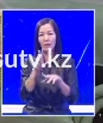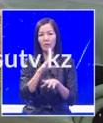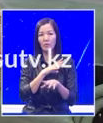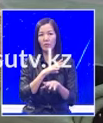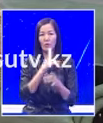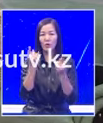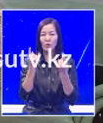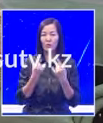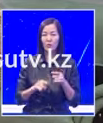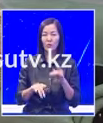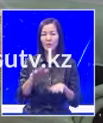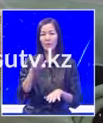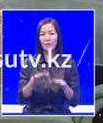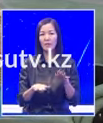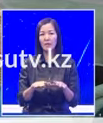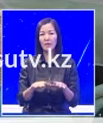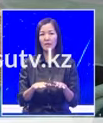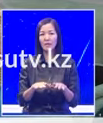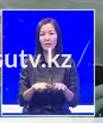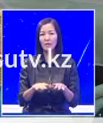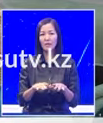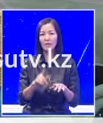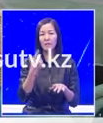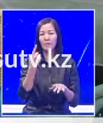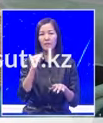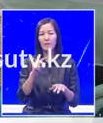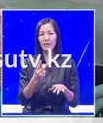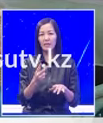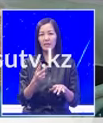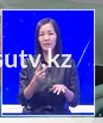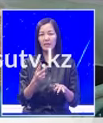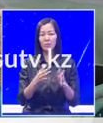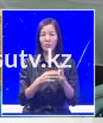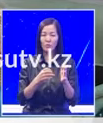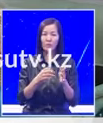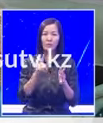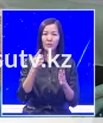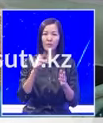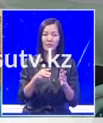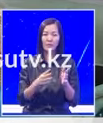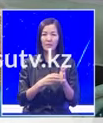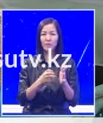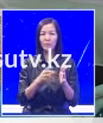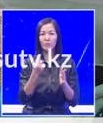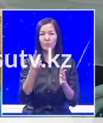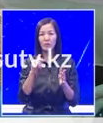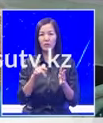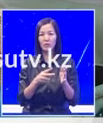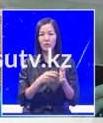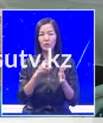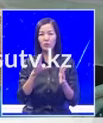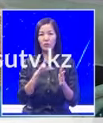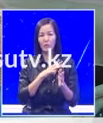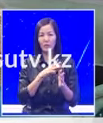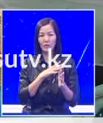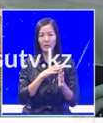Туғанда салмақтары бірінші болған бірде 900, екіншісі бірде 800, үшіншісі бірде 700 болған. Міне